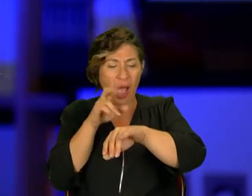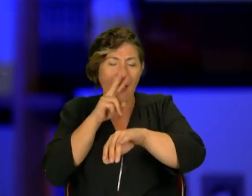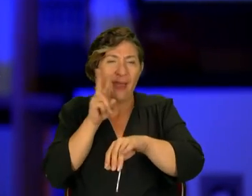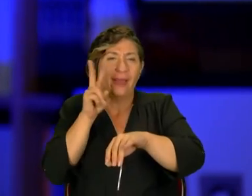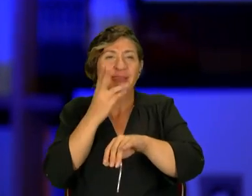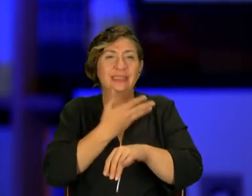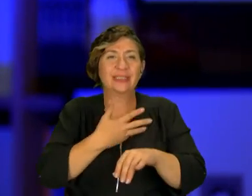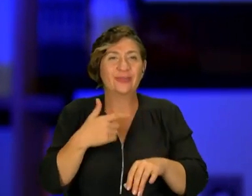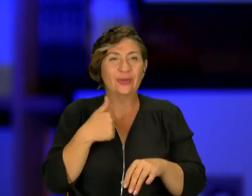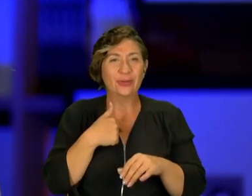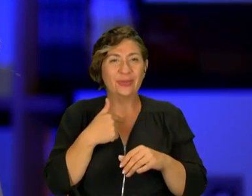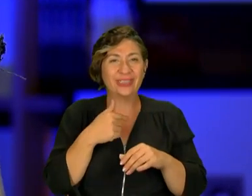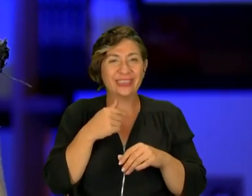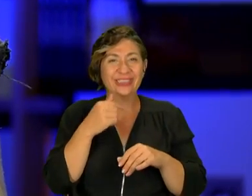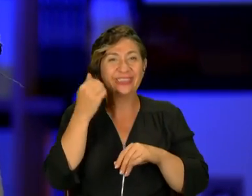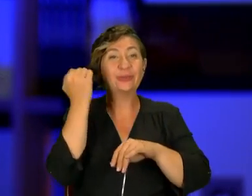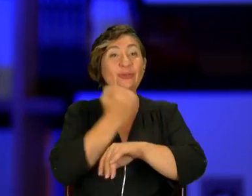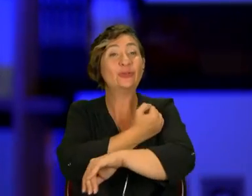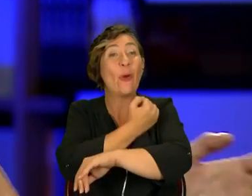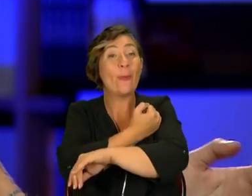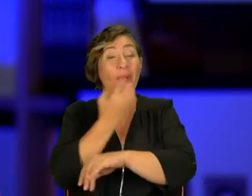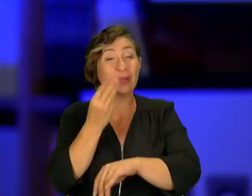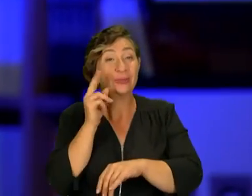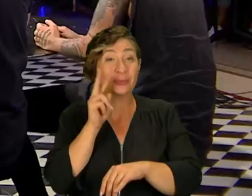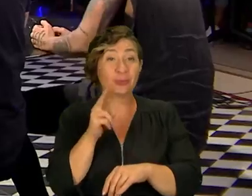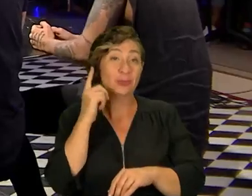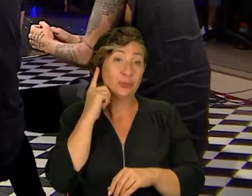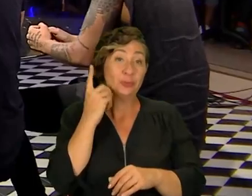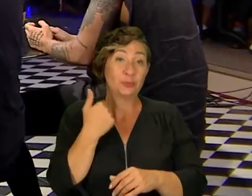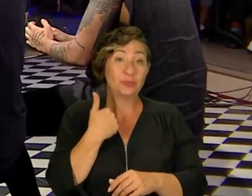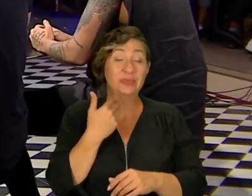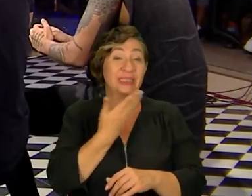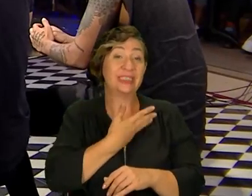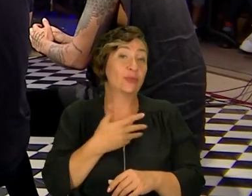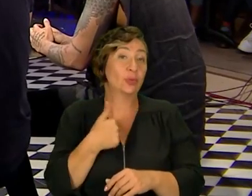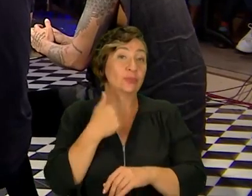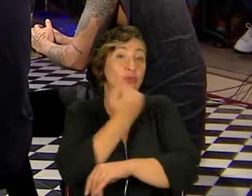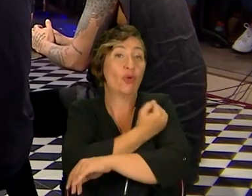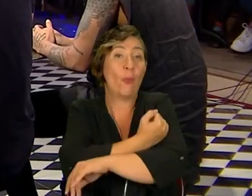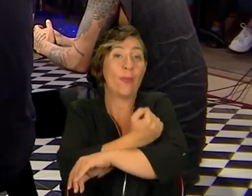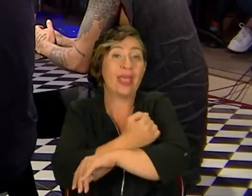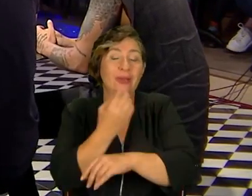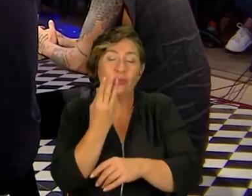bile ben. Bunu çok ya. Dövme yaptıran insandan duydum yani. Var mı? Evet. Yani seviyorum ben dövmeyi. Ya çok estetik bir şey olarak.